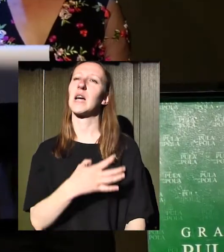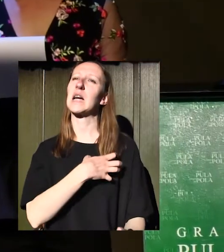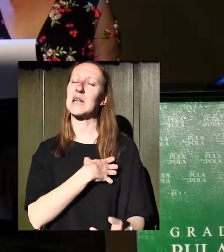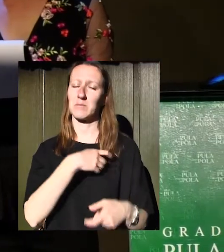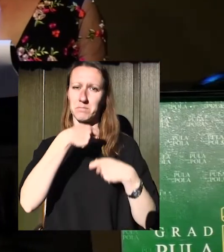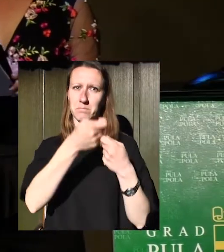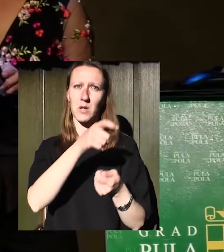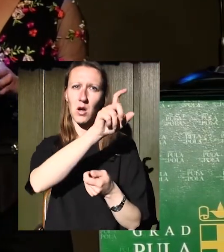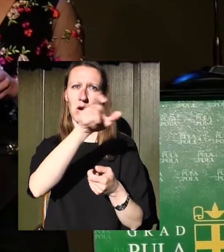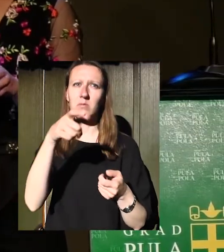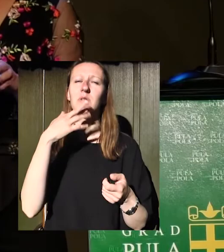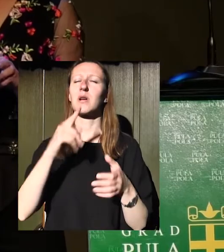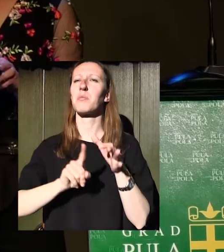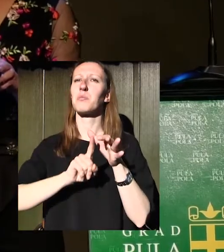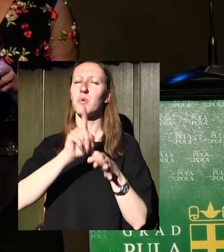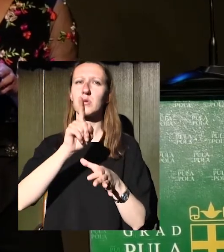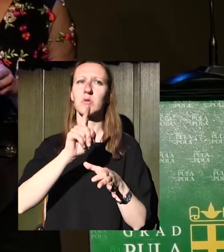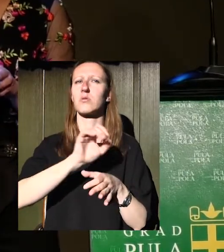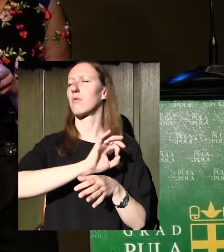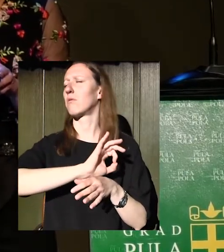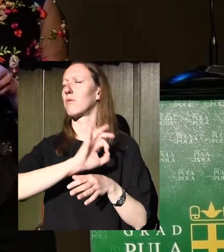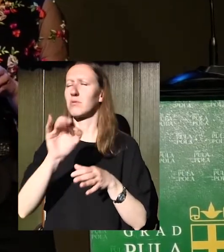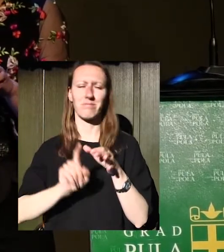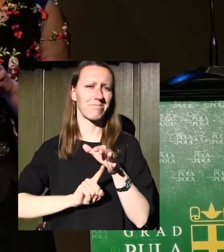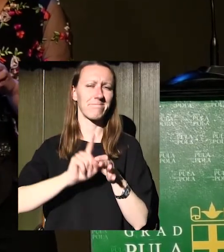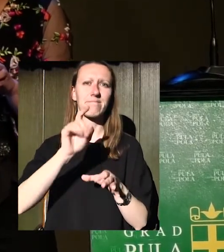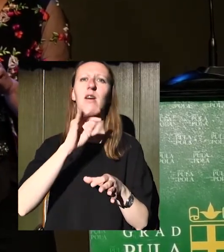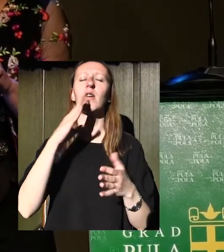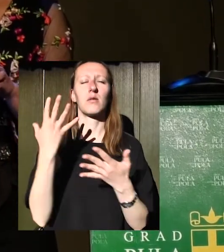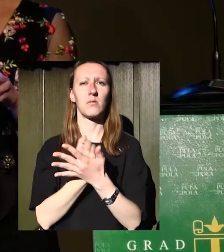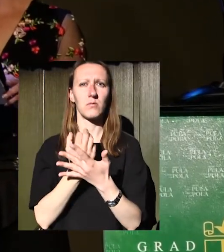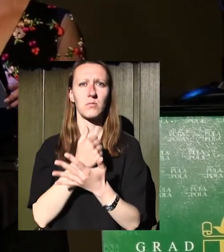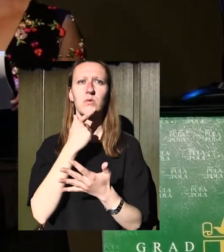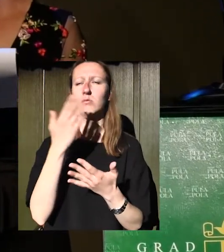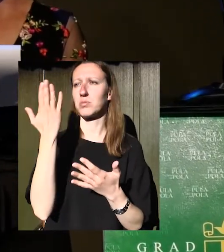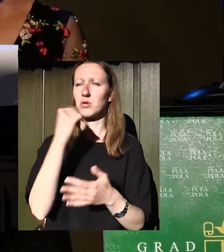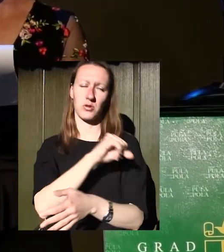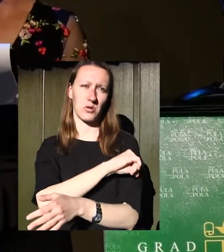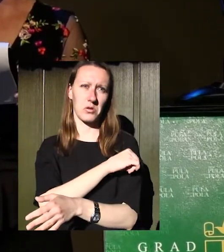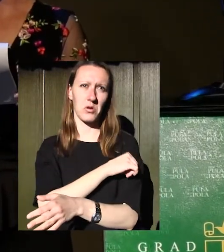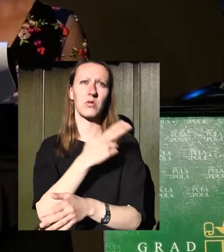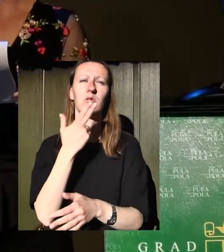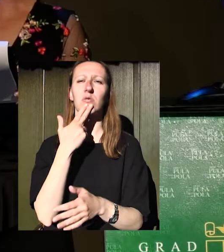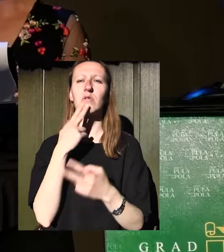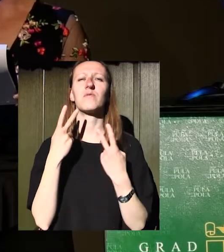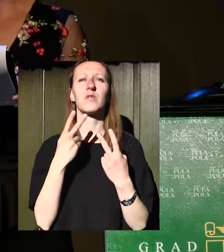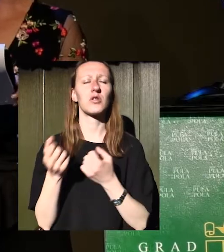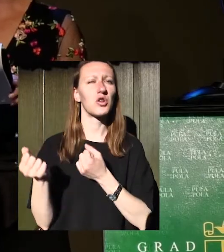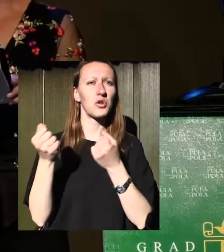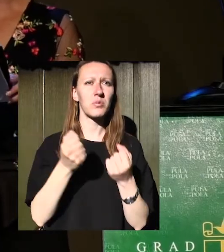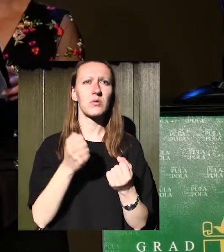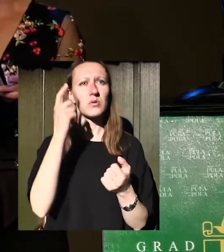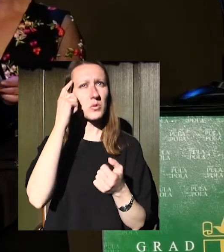Grb se dodjeljuje pojedincima za postignute izvanredne rezultate i osobite uspjehe u prethodnoj godini koji